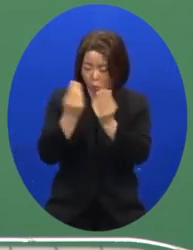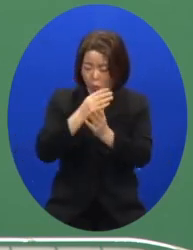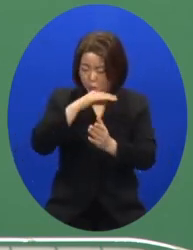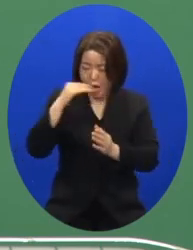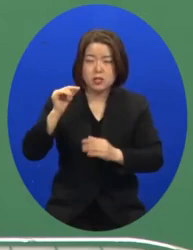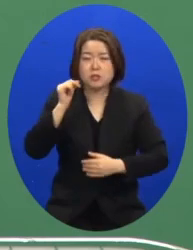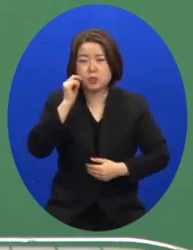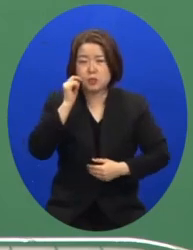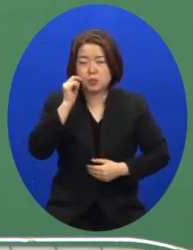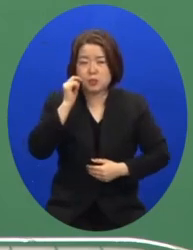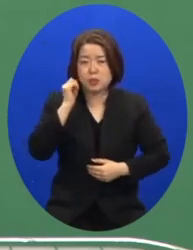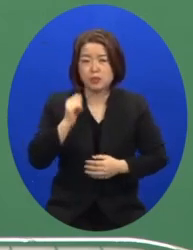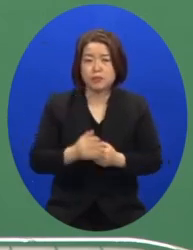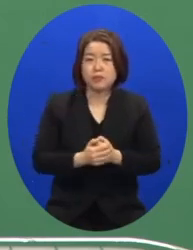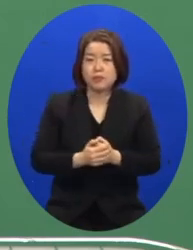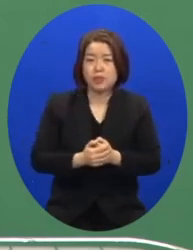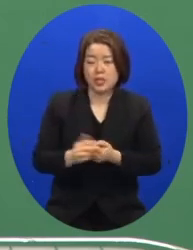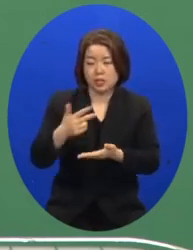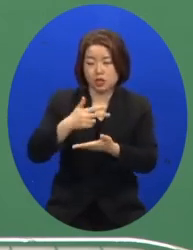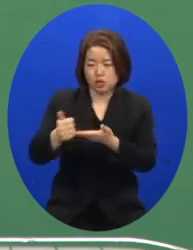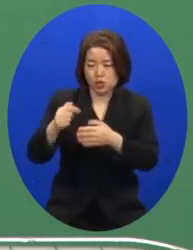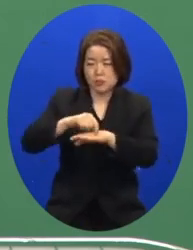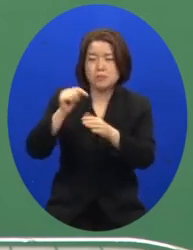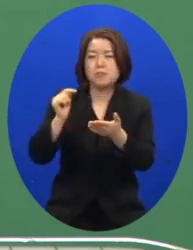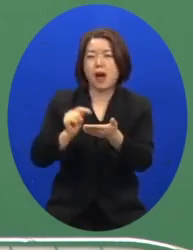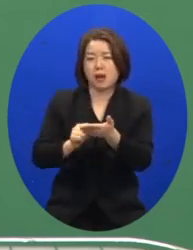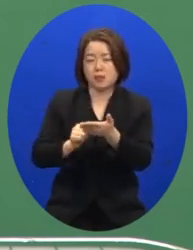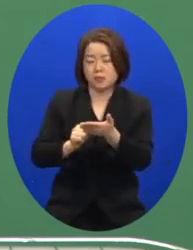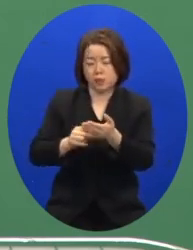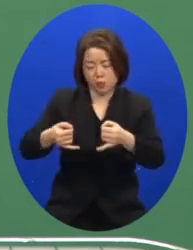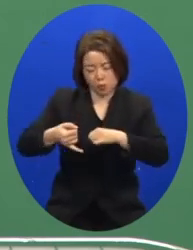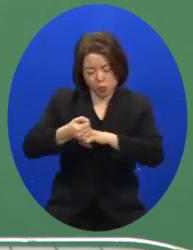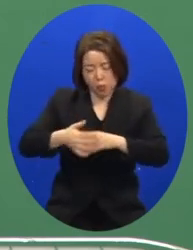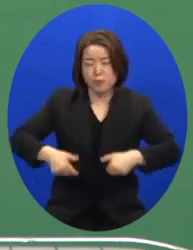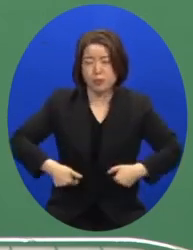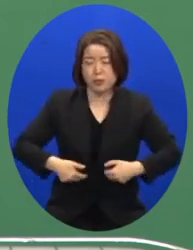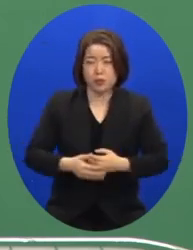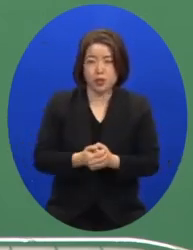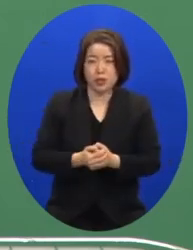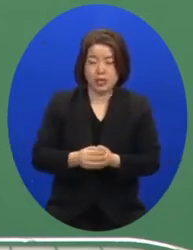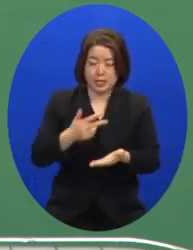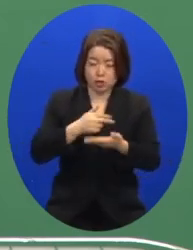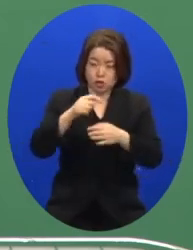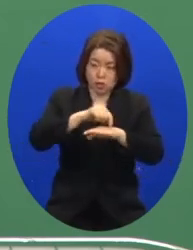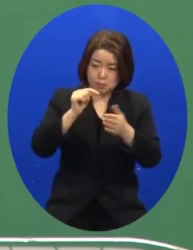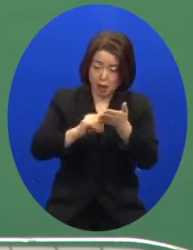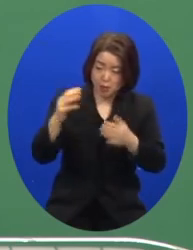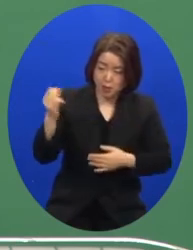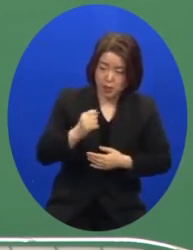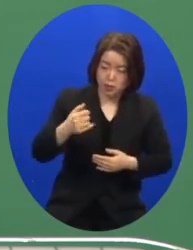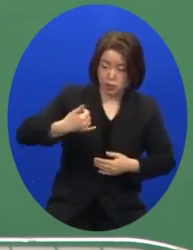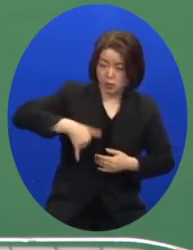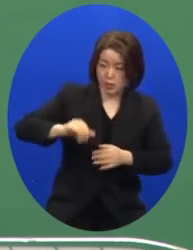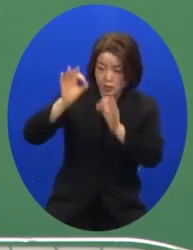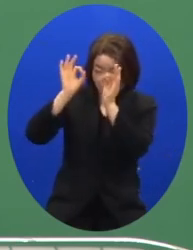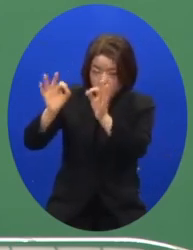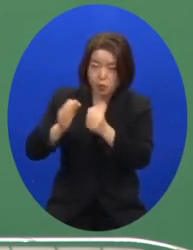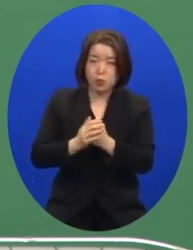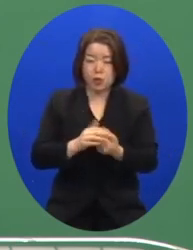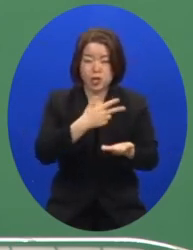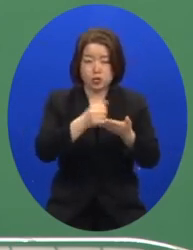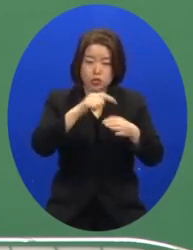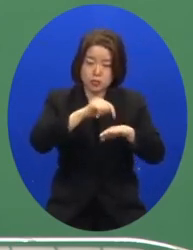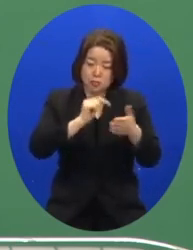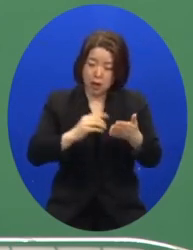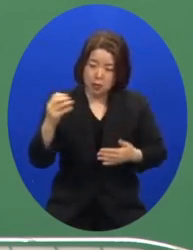못해요 주님의 마음이 필요해요 주님의 마음으로 자식을 봐야 되고 주님의 마음으로 부모를